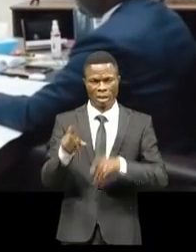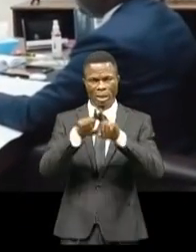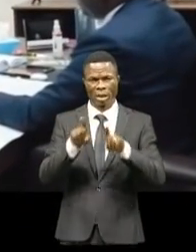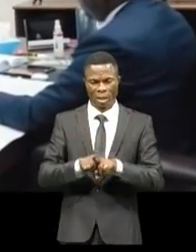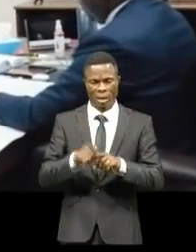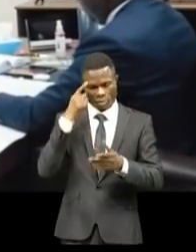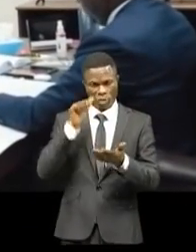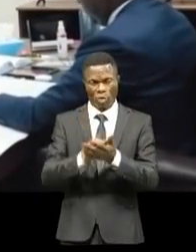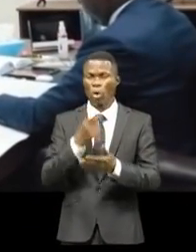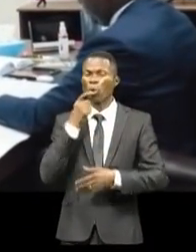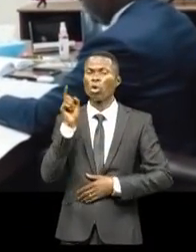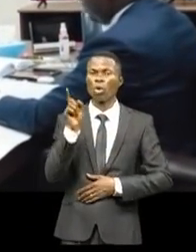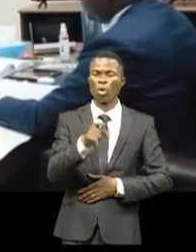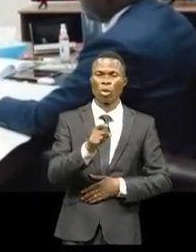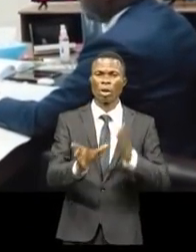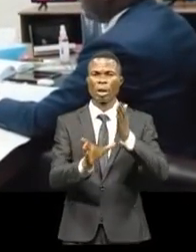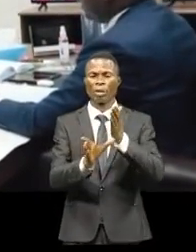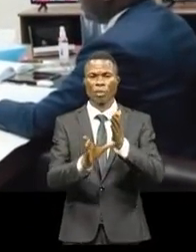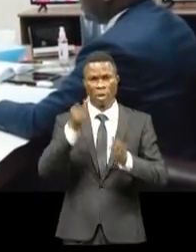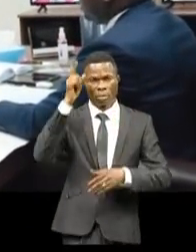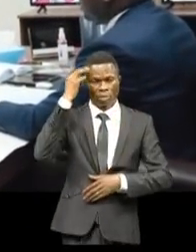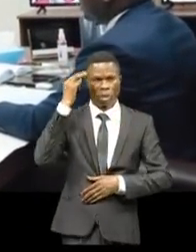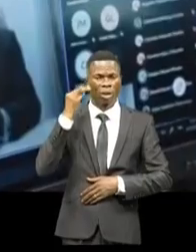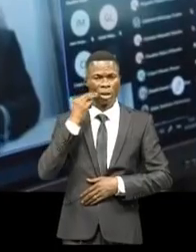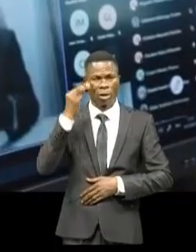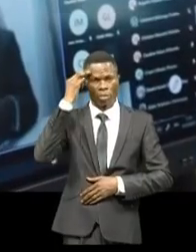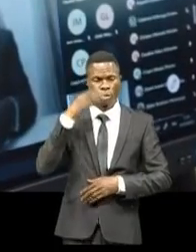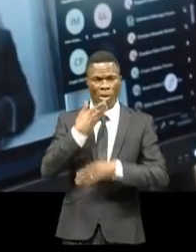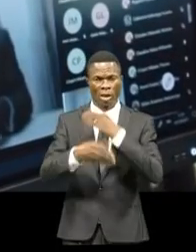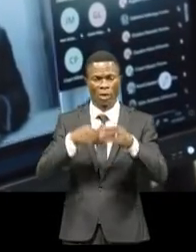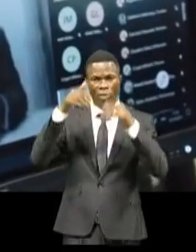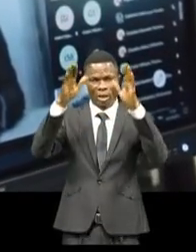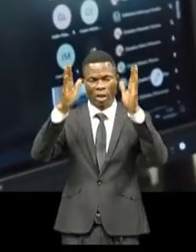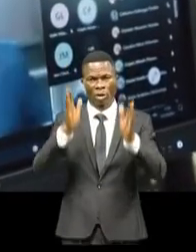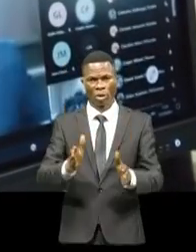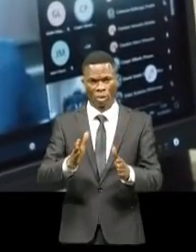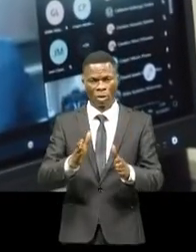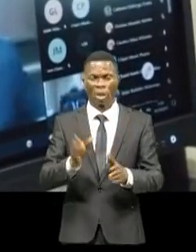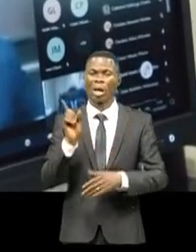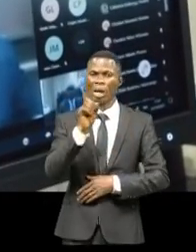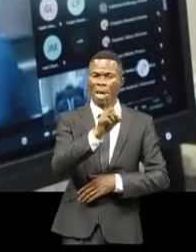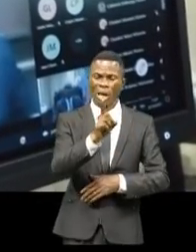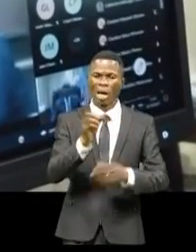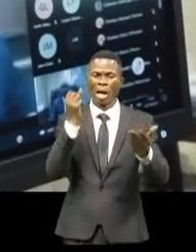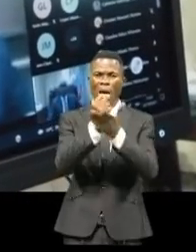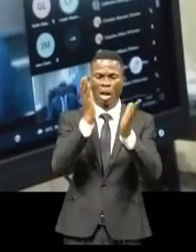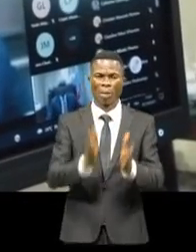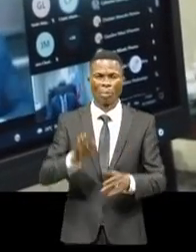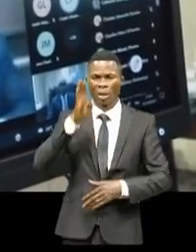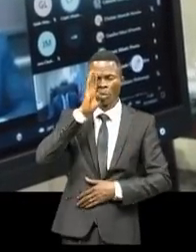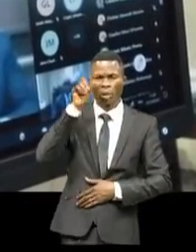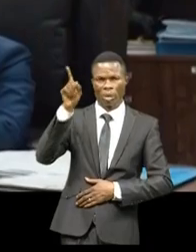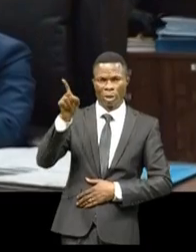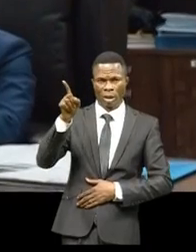ce fait instruit le vice-premier ministre, ministre des Affaires étrangères, d'approcher l'ambassadeur du Royaume de